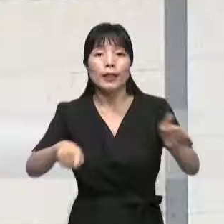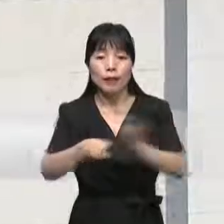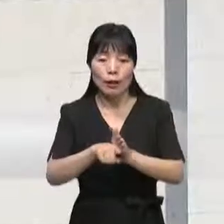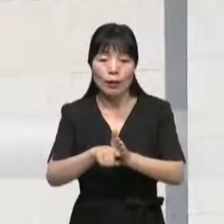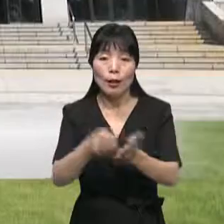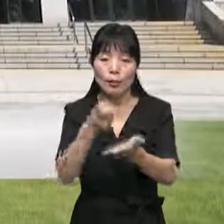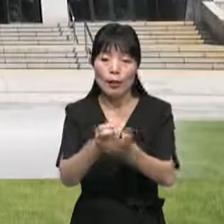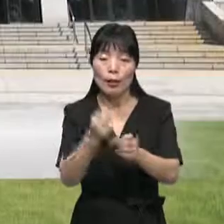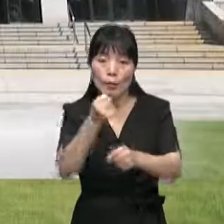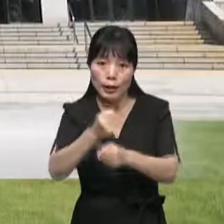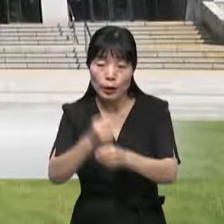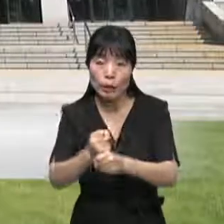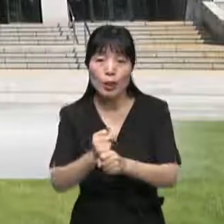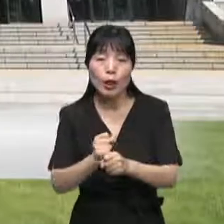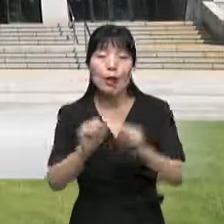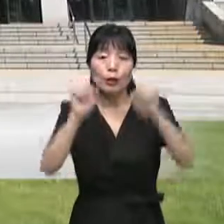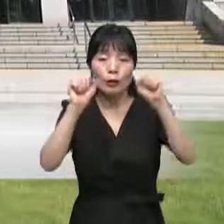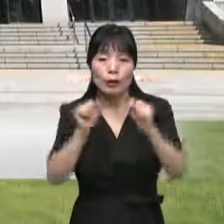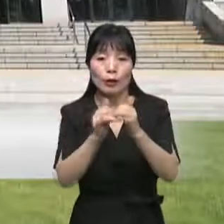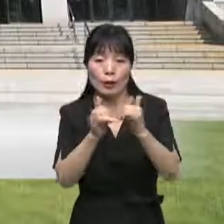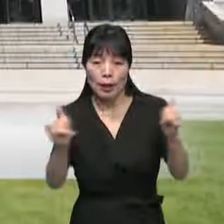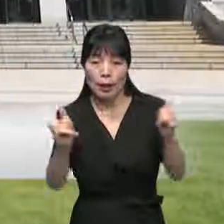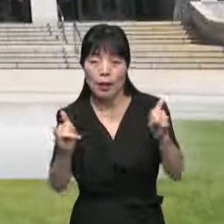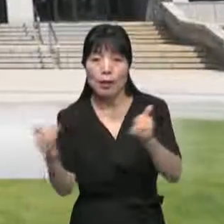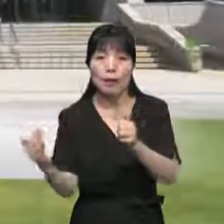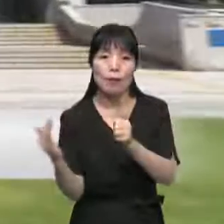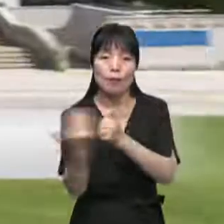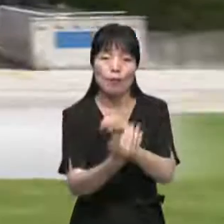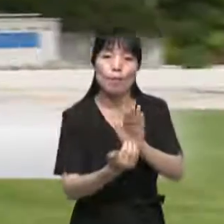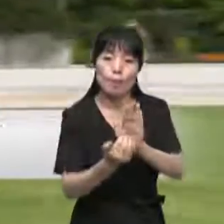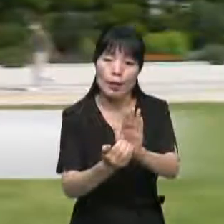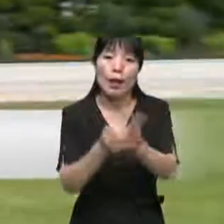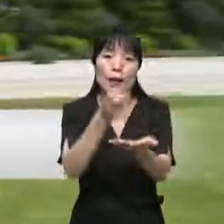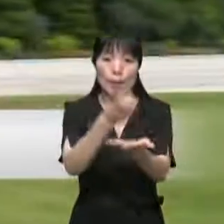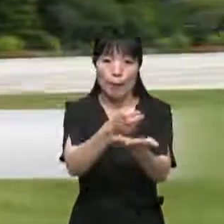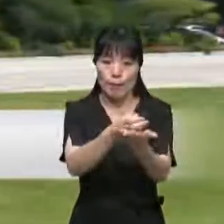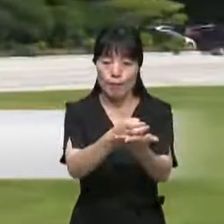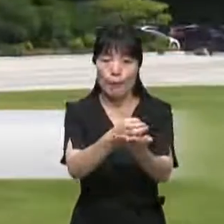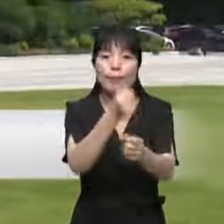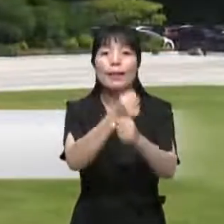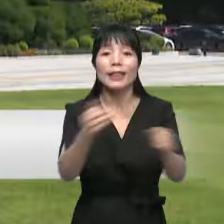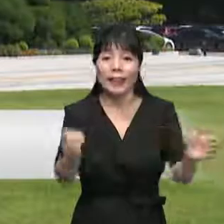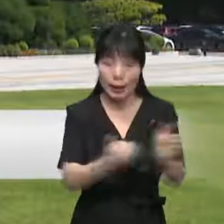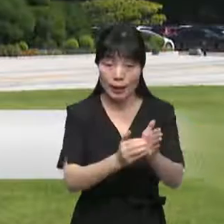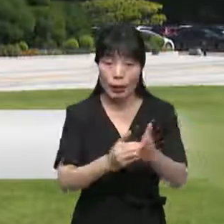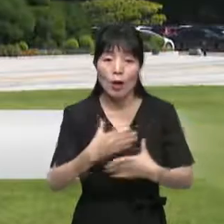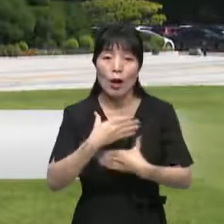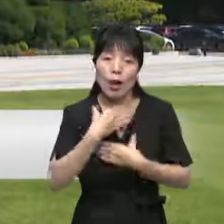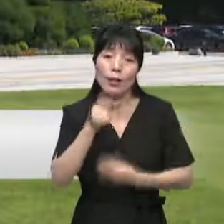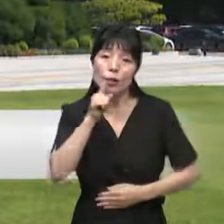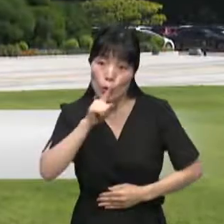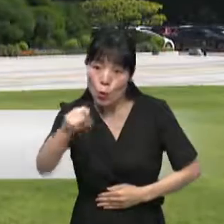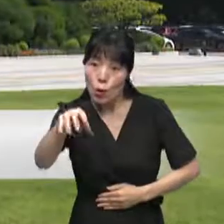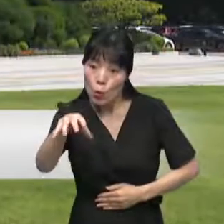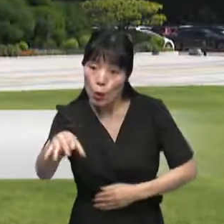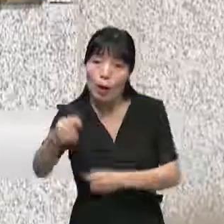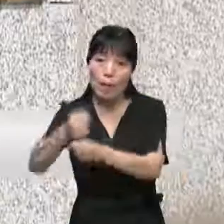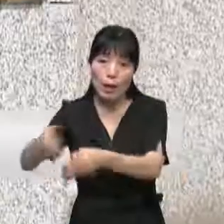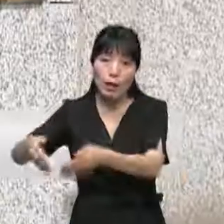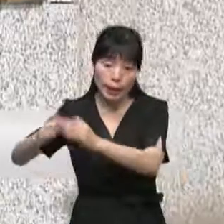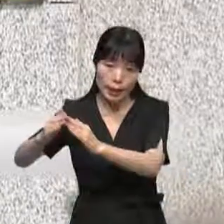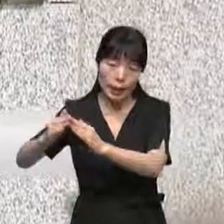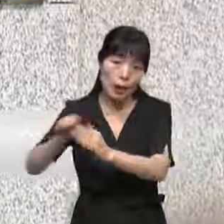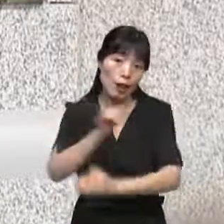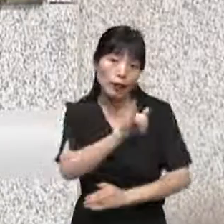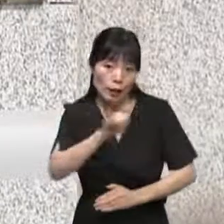체육인의 인권을 보호할 수 있는 근거를 마련했습니다 또 안심 신고 창구를 신설에 피해자가 안심하고 신고할